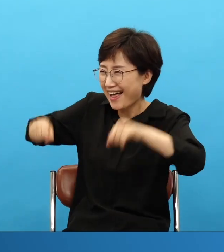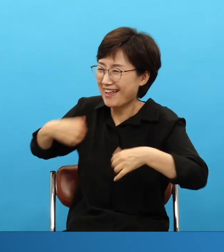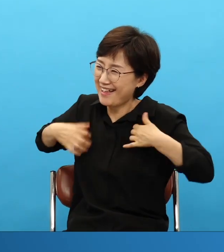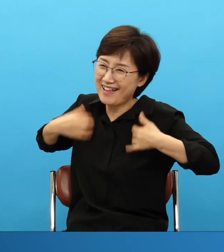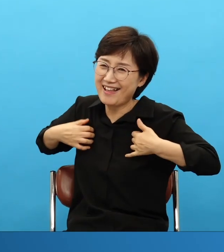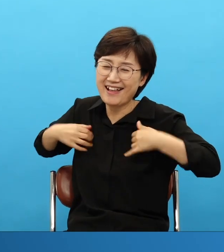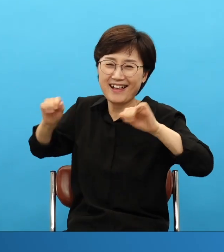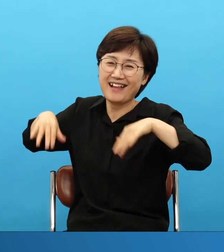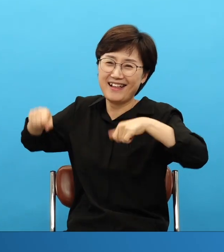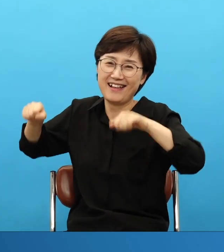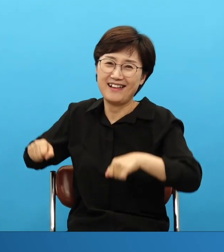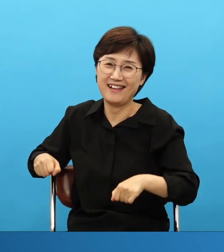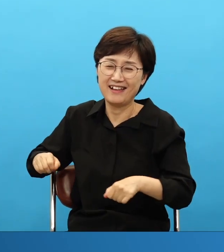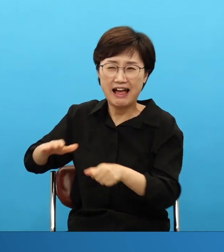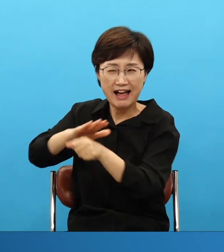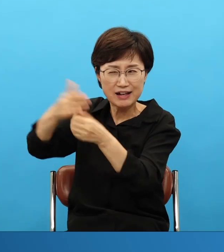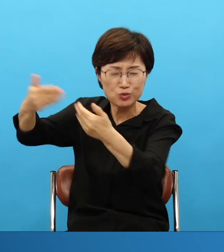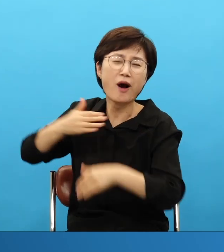집사다